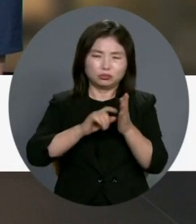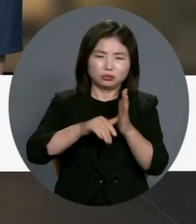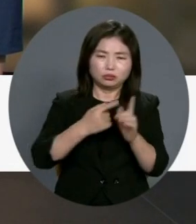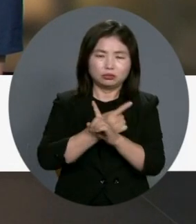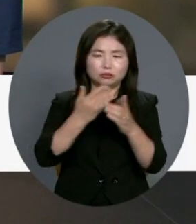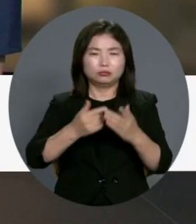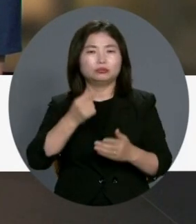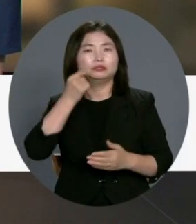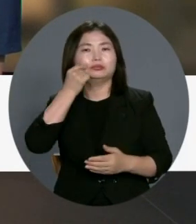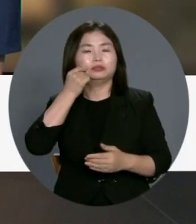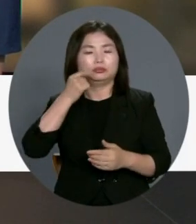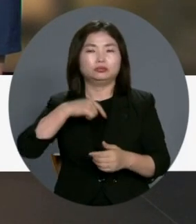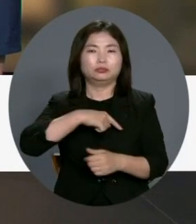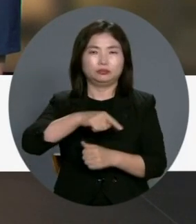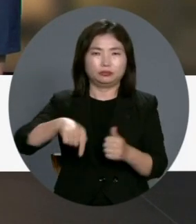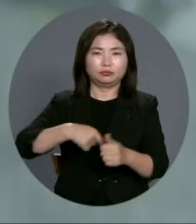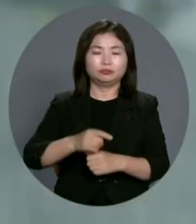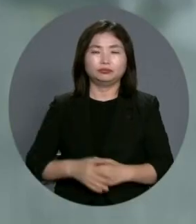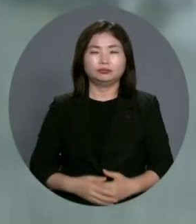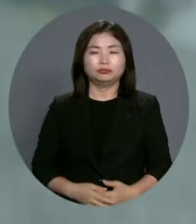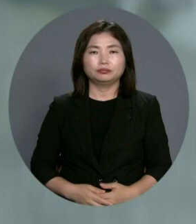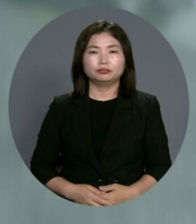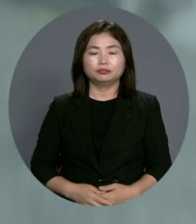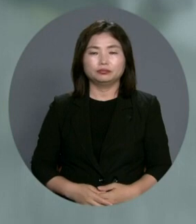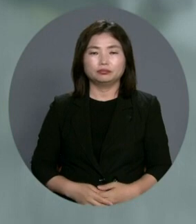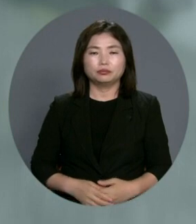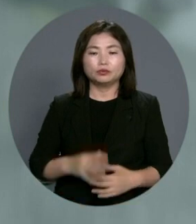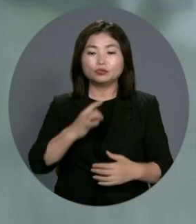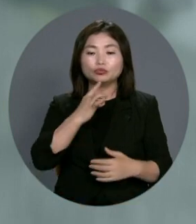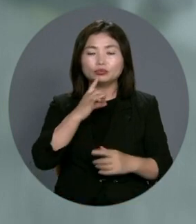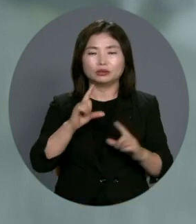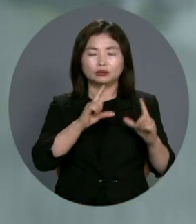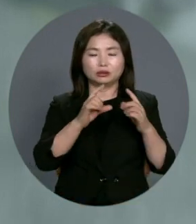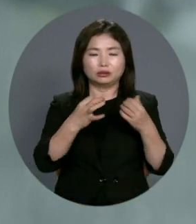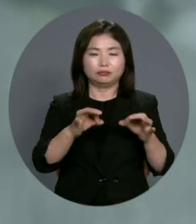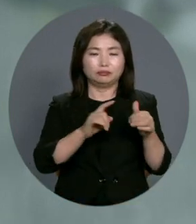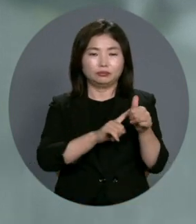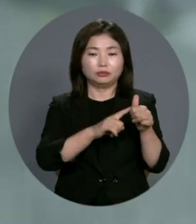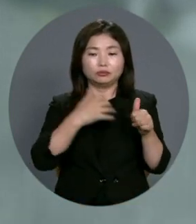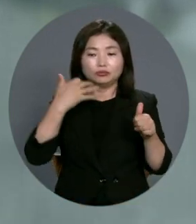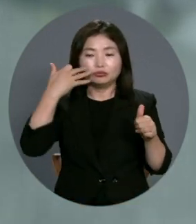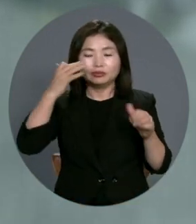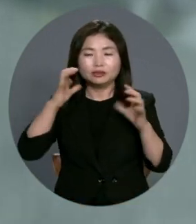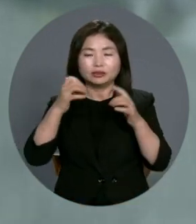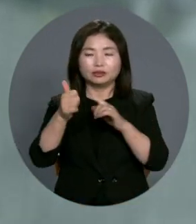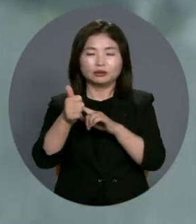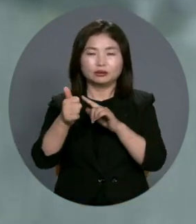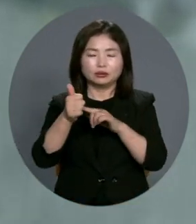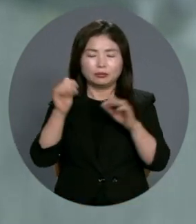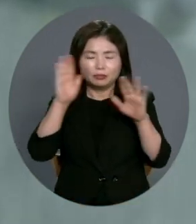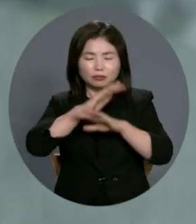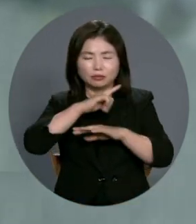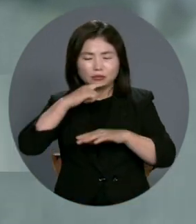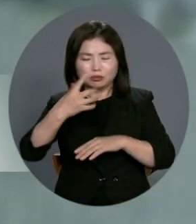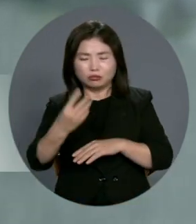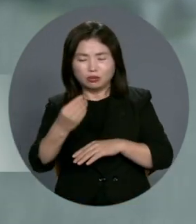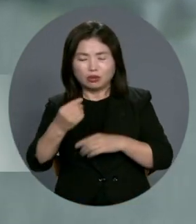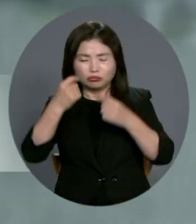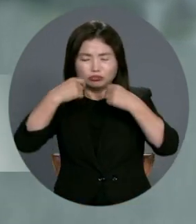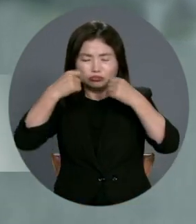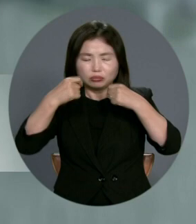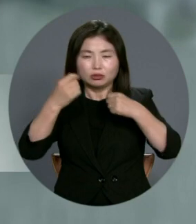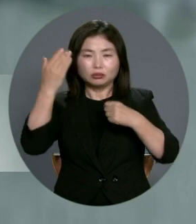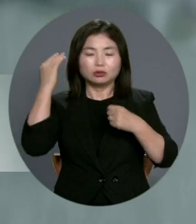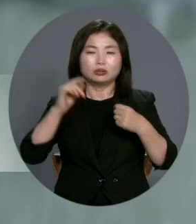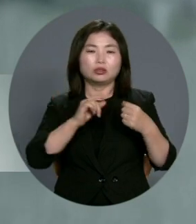있습니다. 김철우 기자입니다. 구미에 사는 김모 씨는 19개월 된 아기가 밤사이 혈변을 보면서 울자